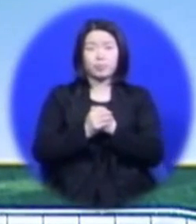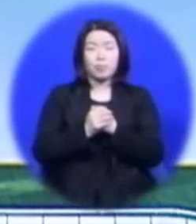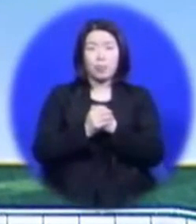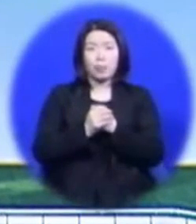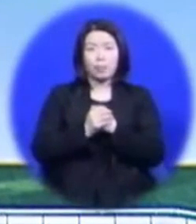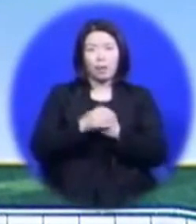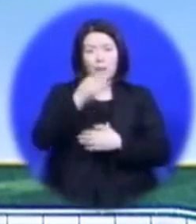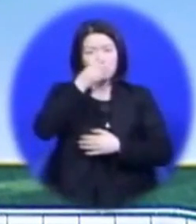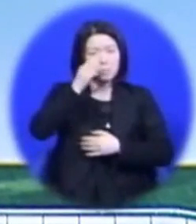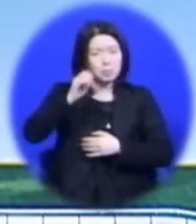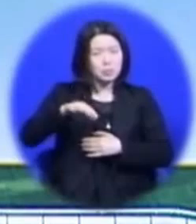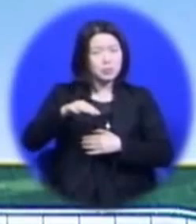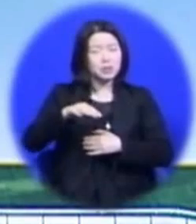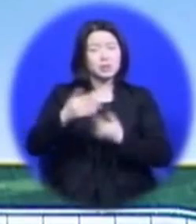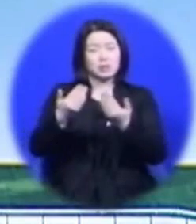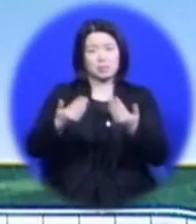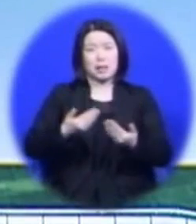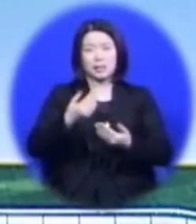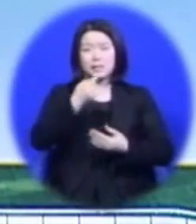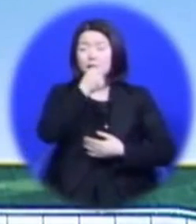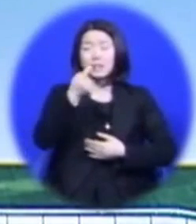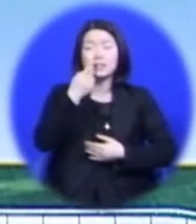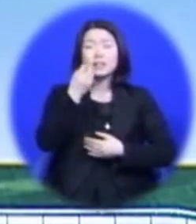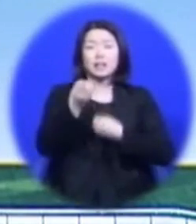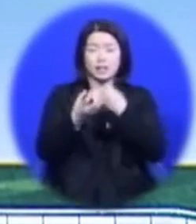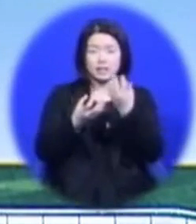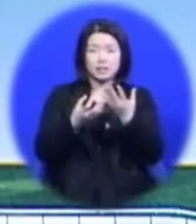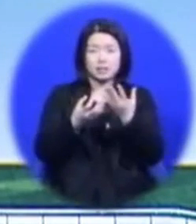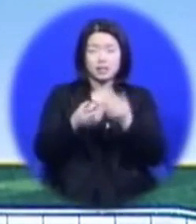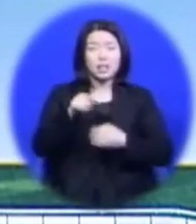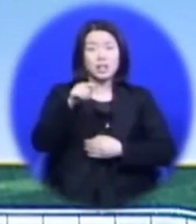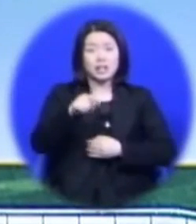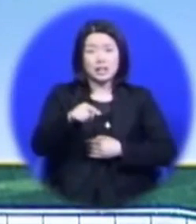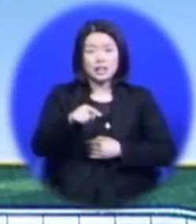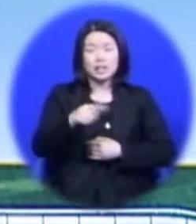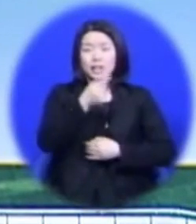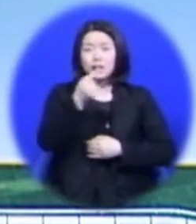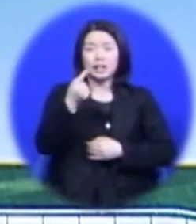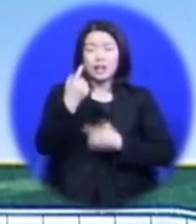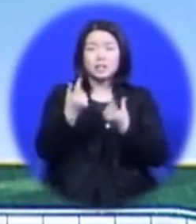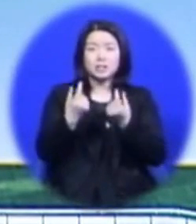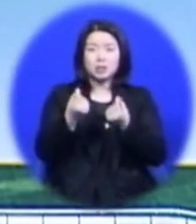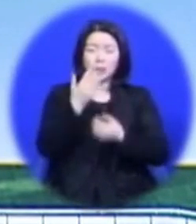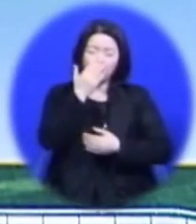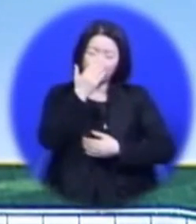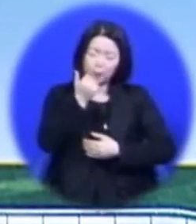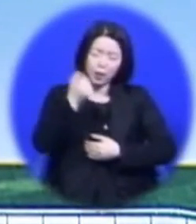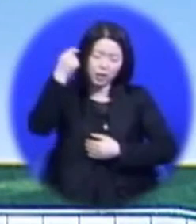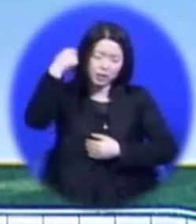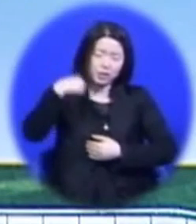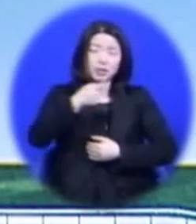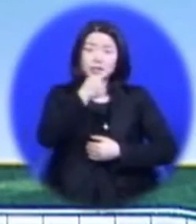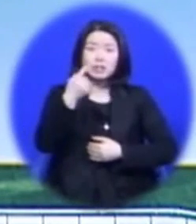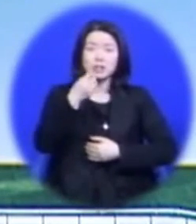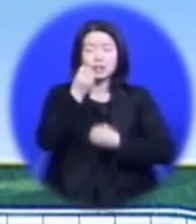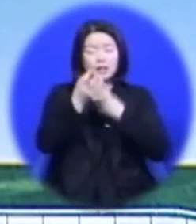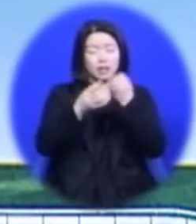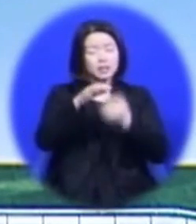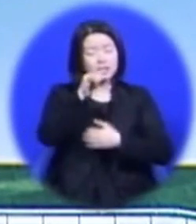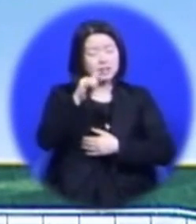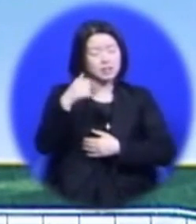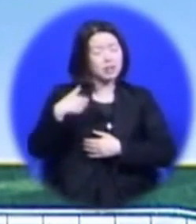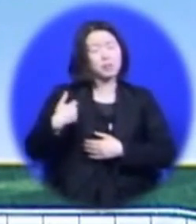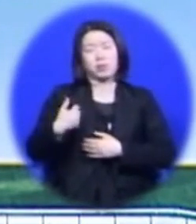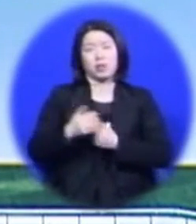무시받는 간증, 여러분 이 간증처럼 진부하게 여겨지는 간증이 또 있을까 싶습니다.